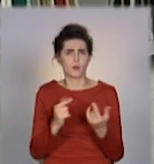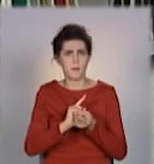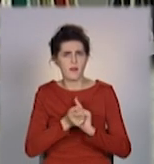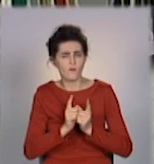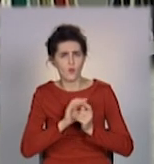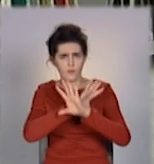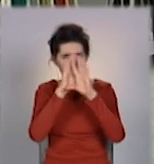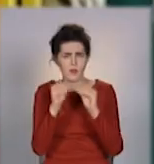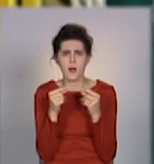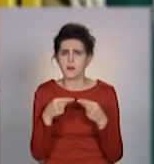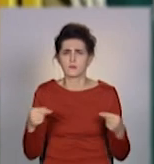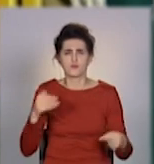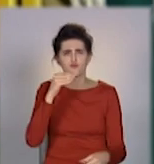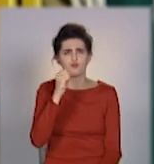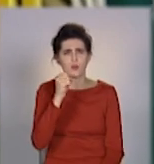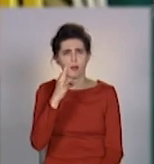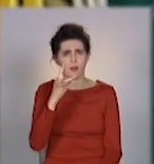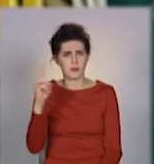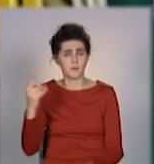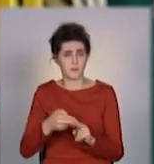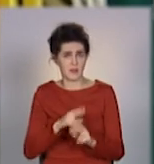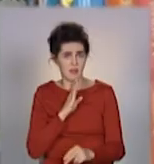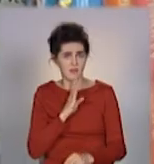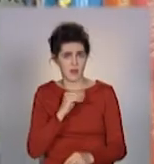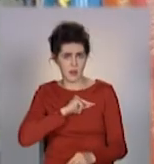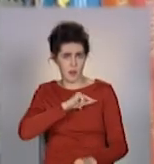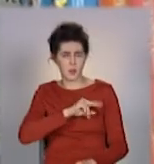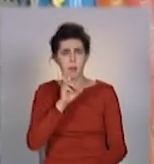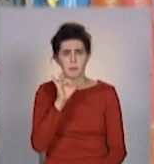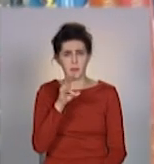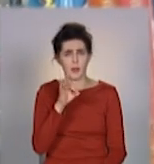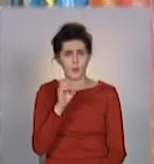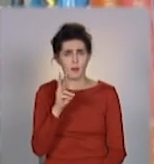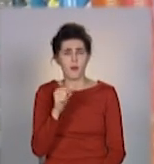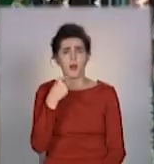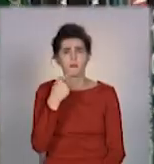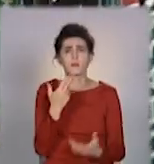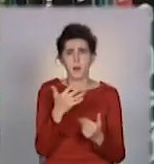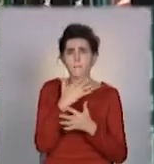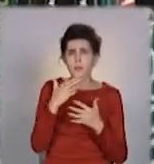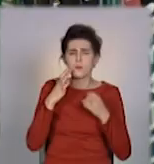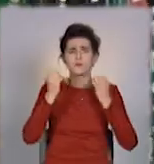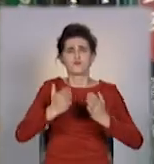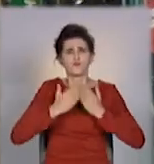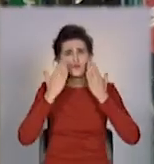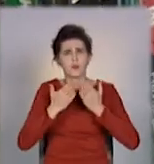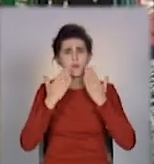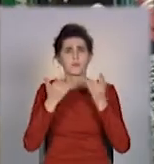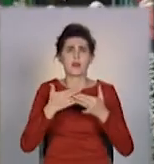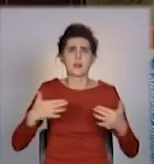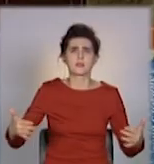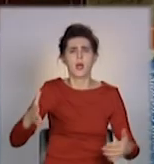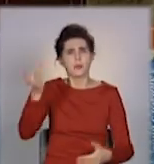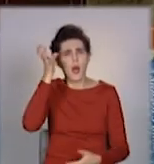подобаються різні жанри, каже директорка бібліотеки. Відвідувачі старшого віку беруть художню літературу, а ось молодь обирає